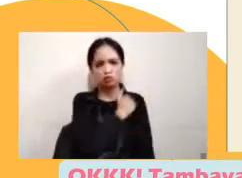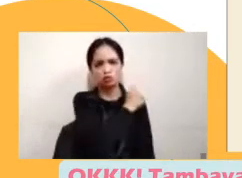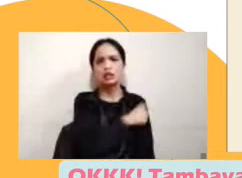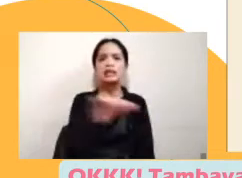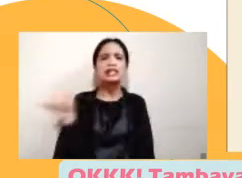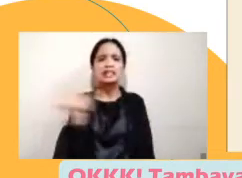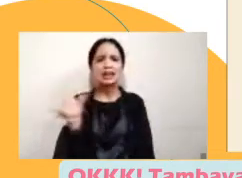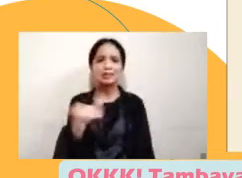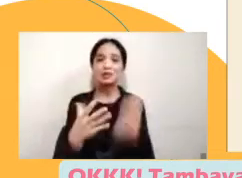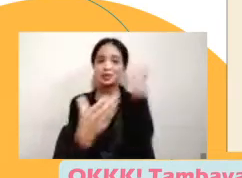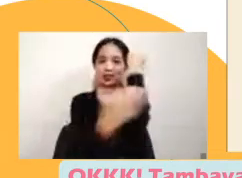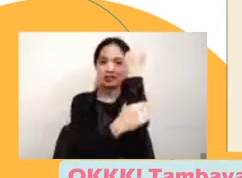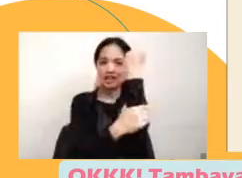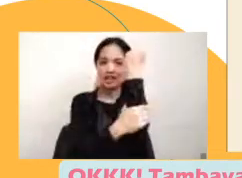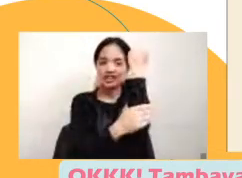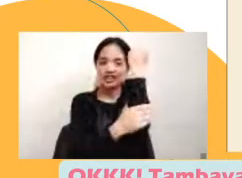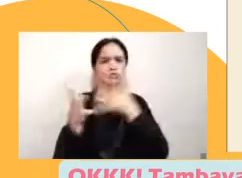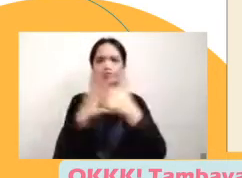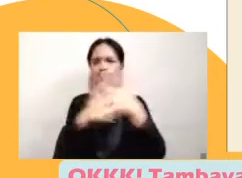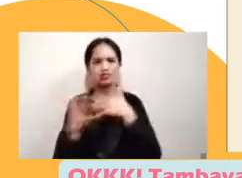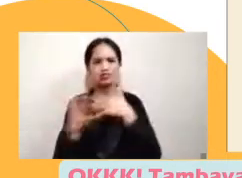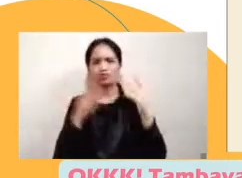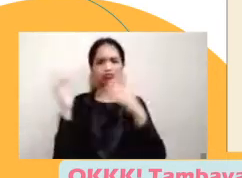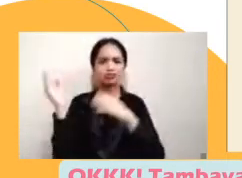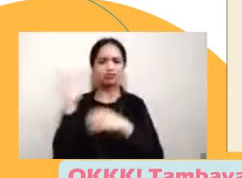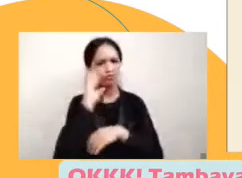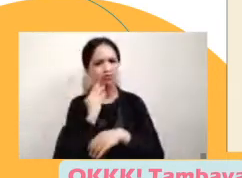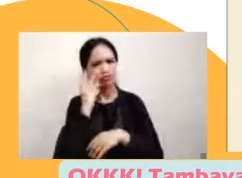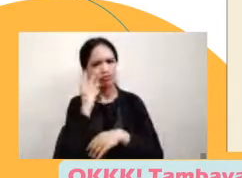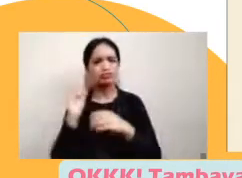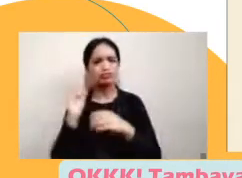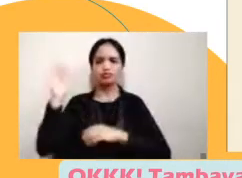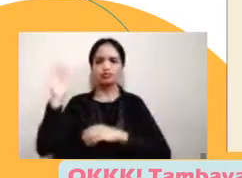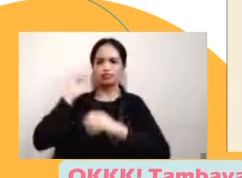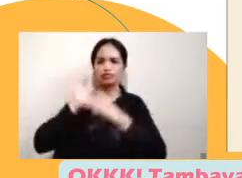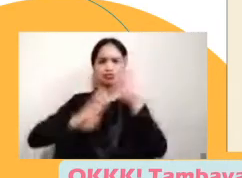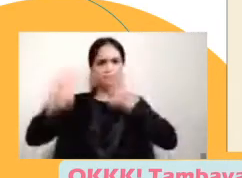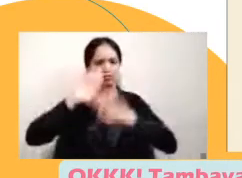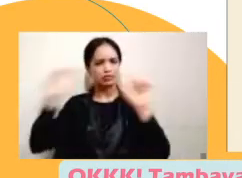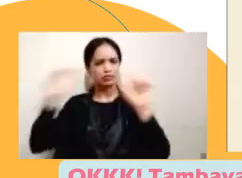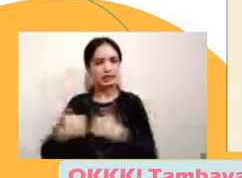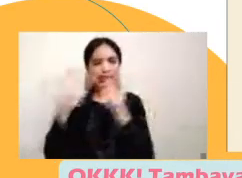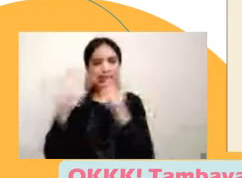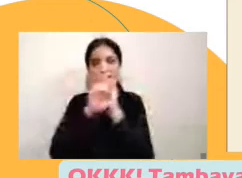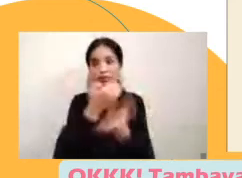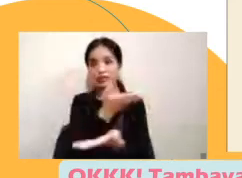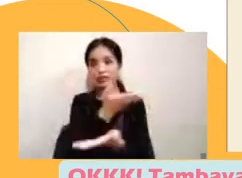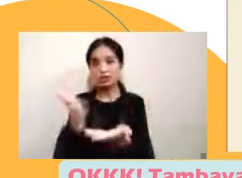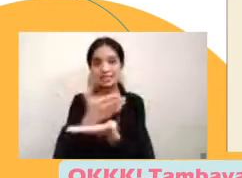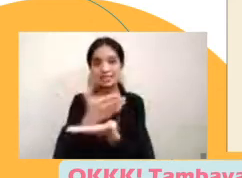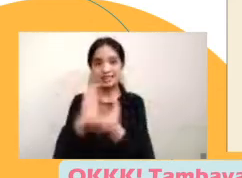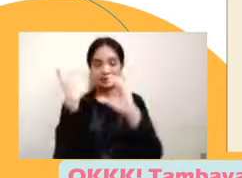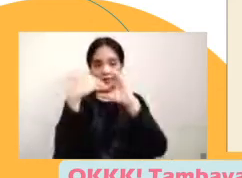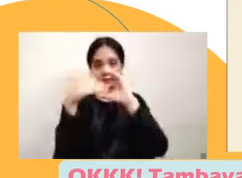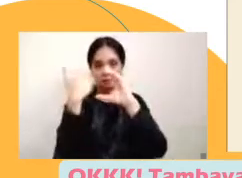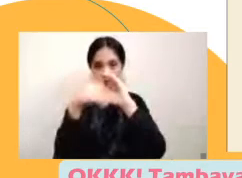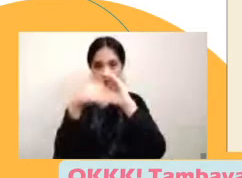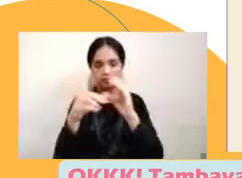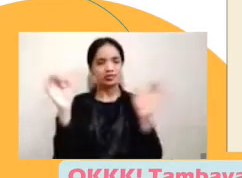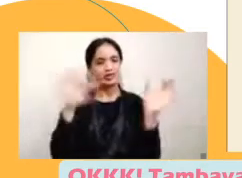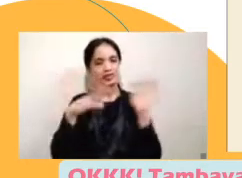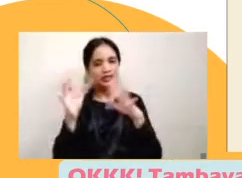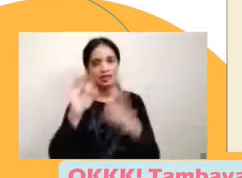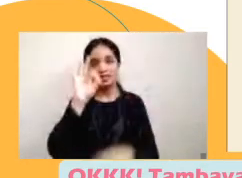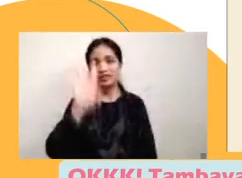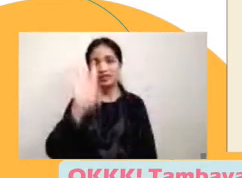yung ating mga pagsubok na nararanasan, katulad ng mga shinare ninyo sa ating chat box, sa ating comment section,